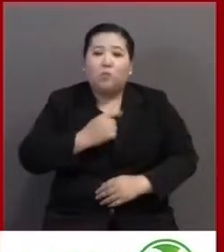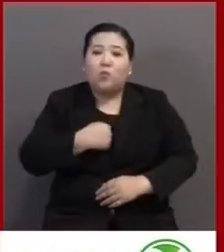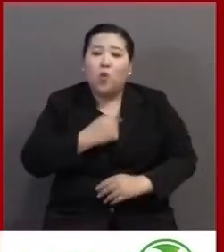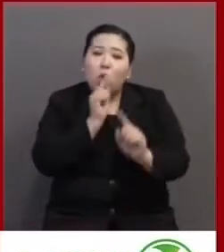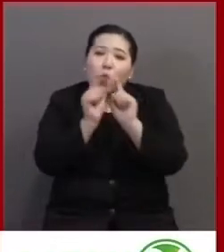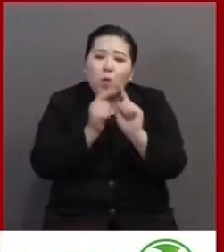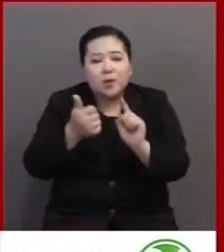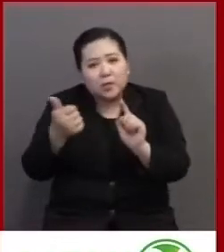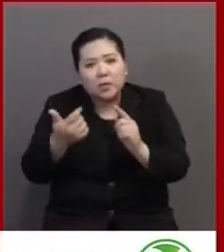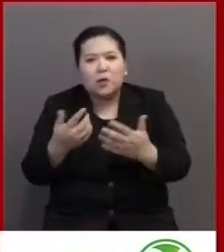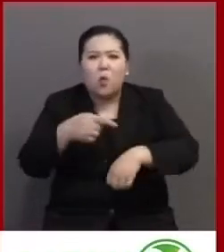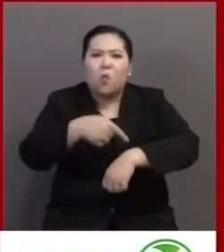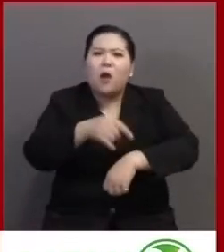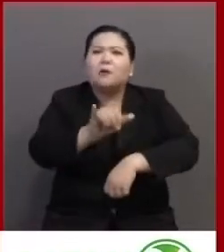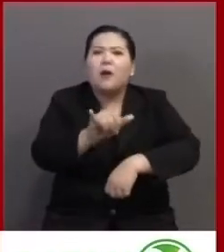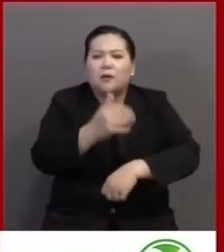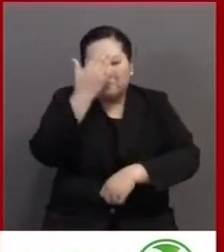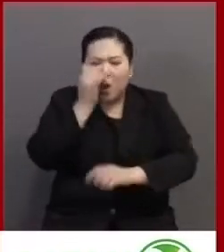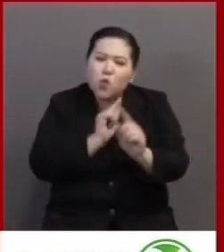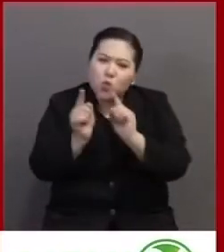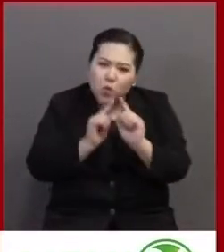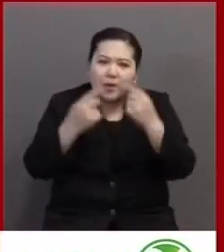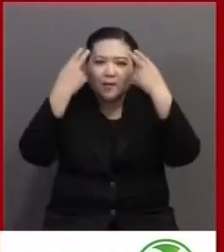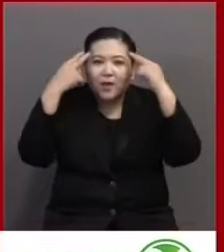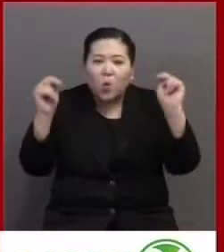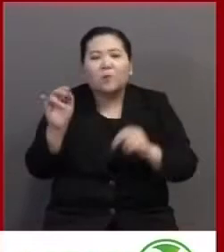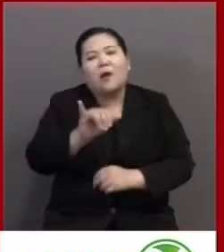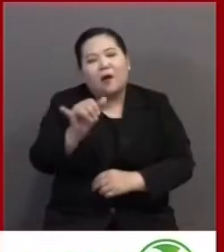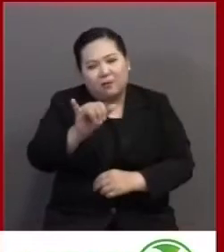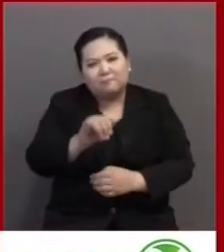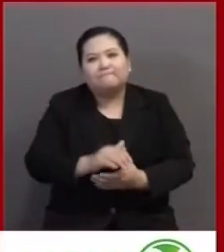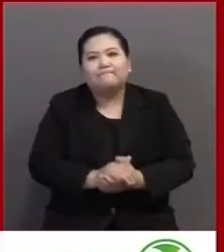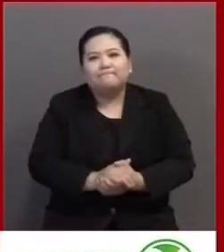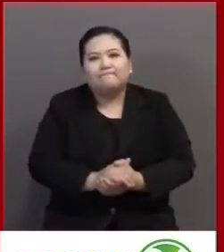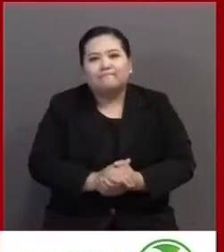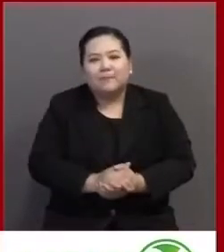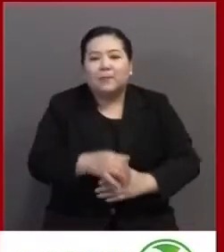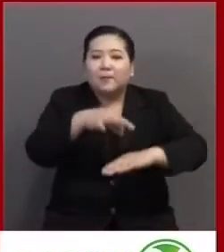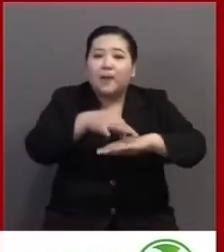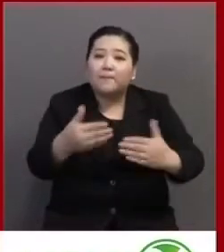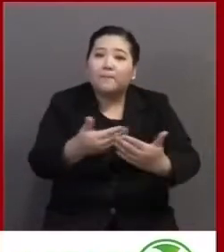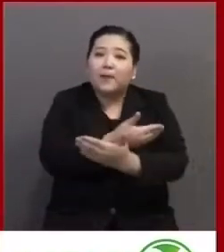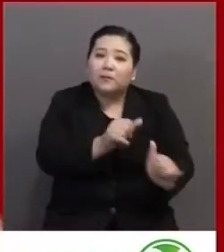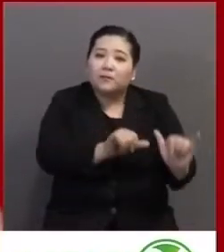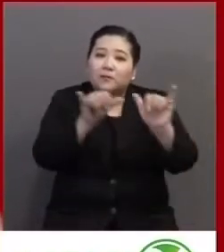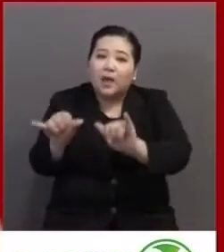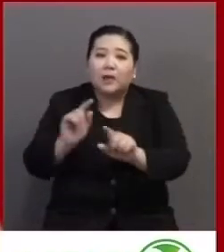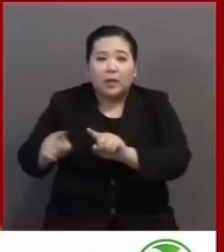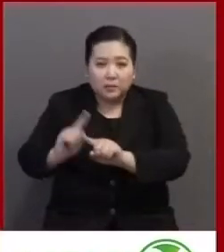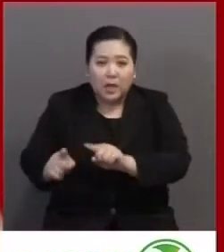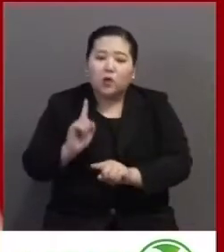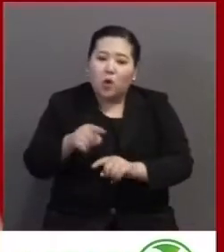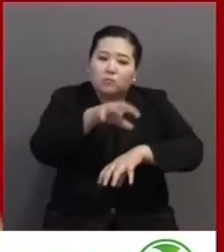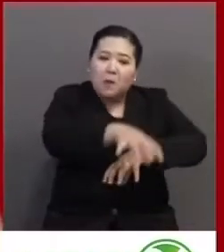ายังไม่ถึงเวลาแล้วก็ไม่ได้มีการพูดคุยกับทางนายกในเรื่องนี้ด้วยซึ่งการปรับย้ายนะครับก็ต้องมีการพูดคุยกันในแต่ละเหล่